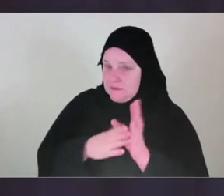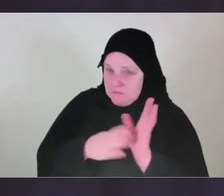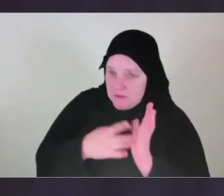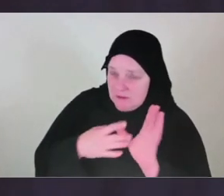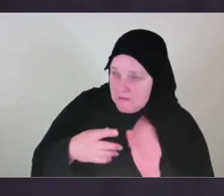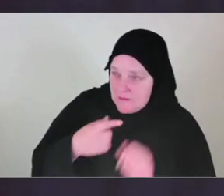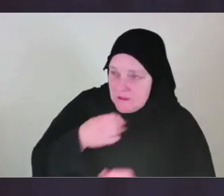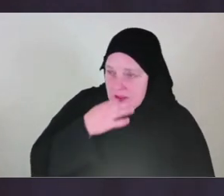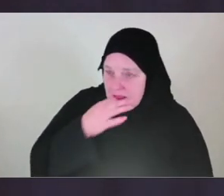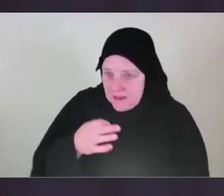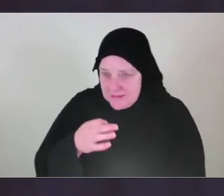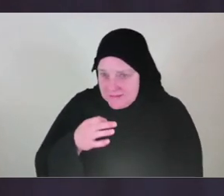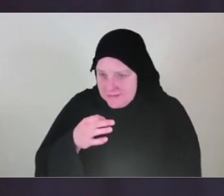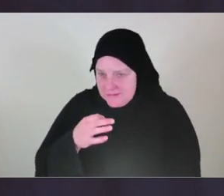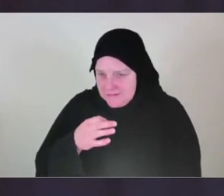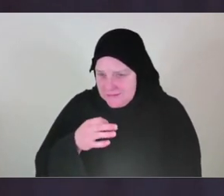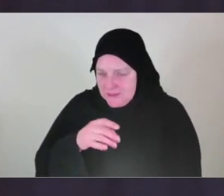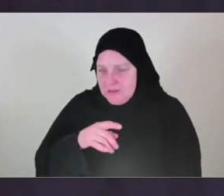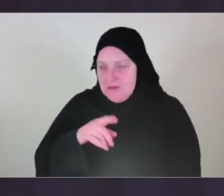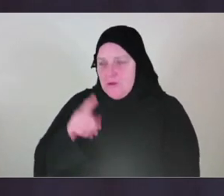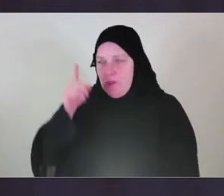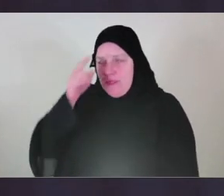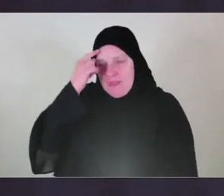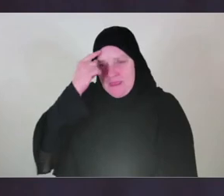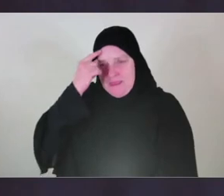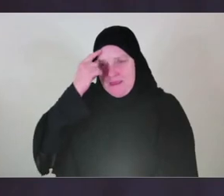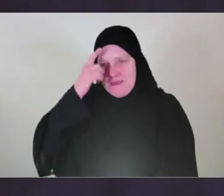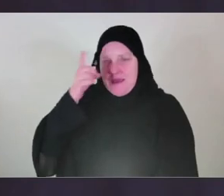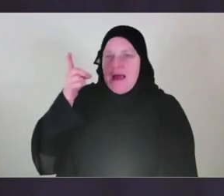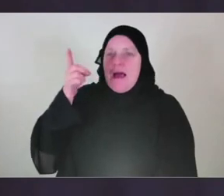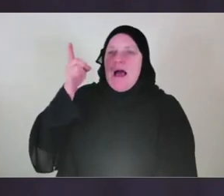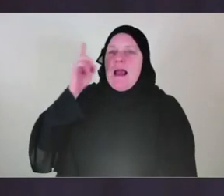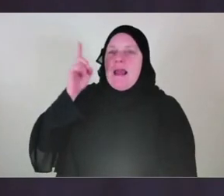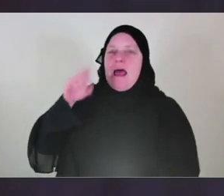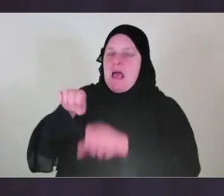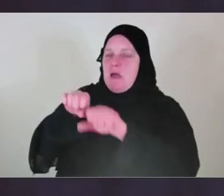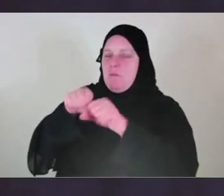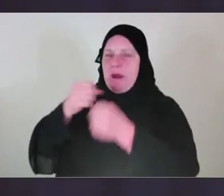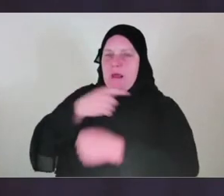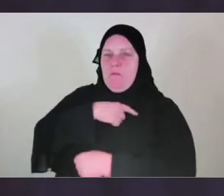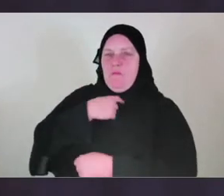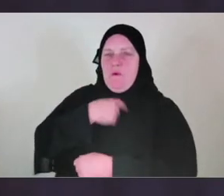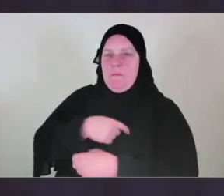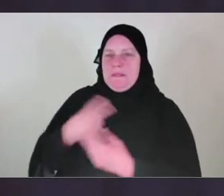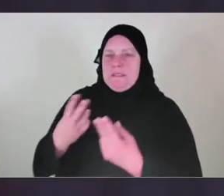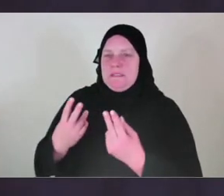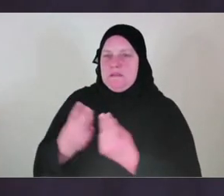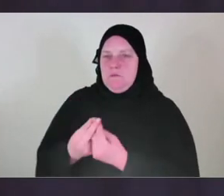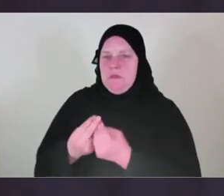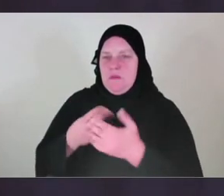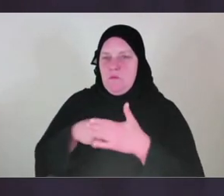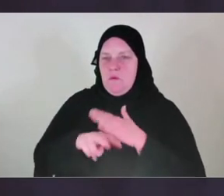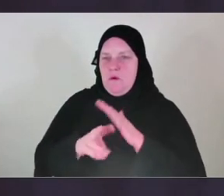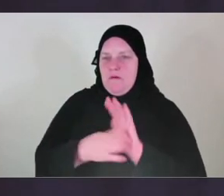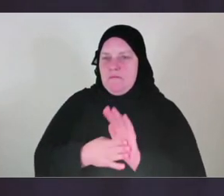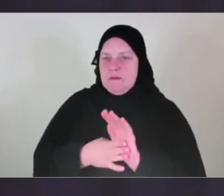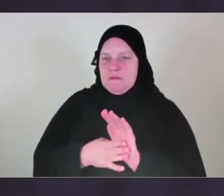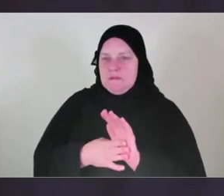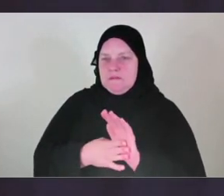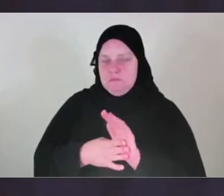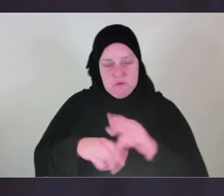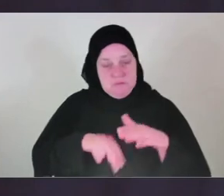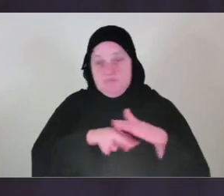Allah already knew who the prophets were. But how do we know the prophet was first? He says, وَمِنْكَ وَمِنْ نُوحٍ. Nuh, before Nuh